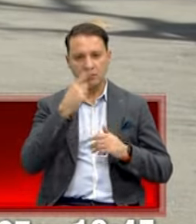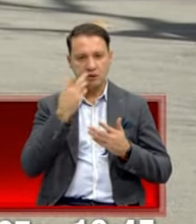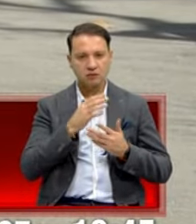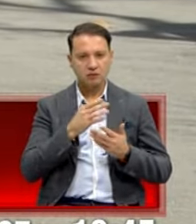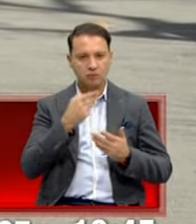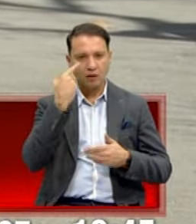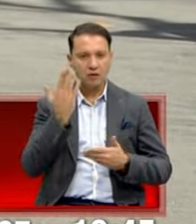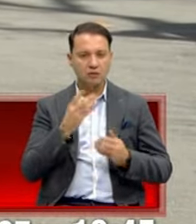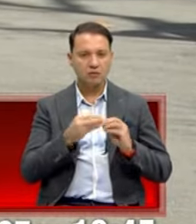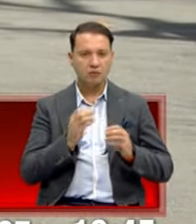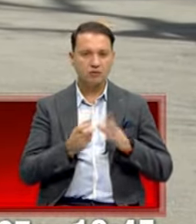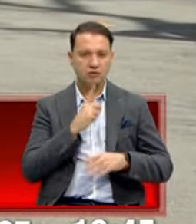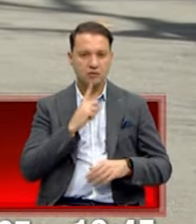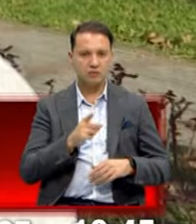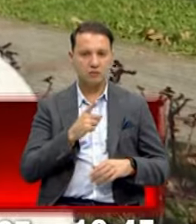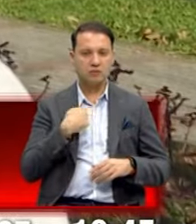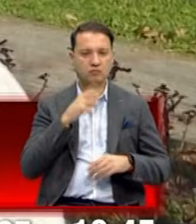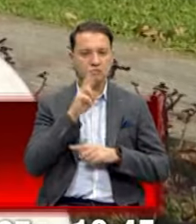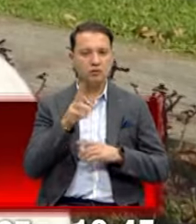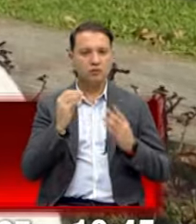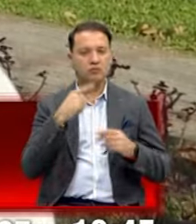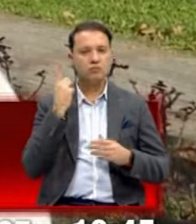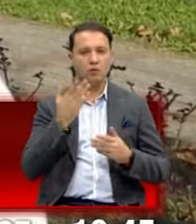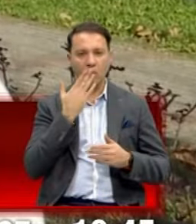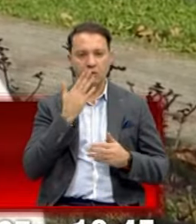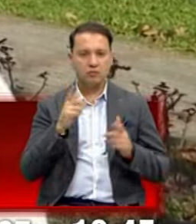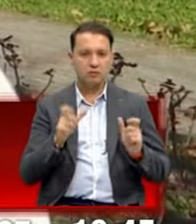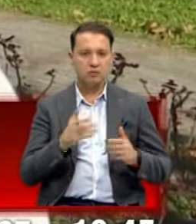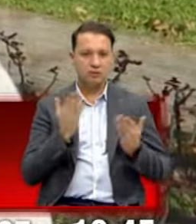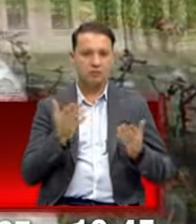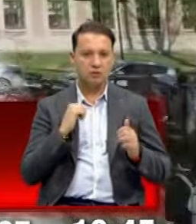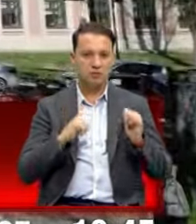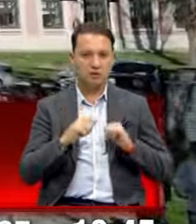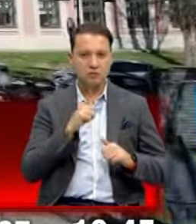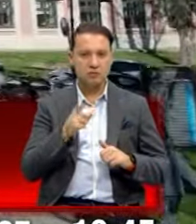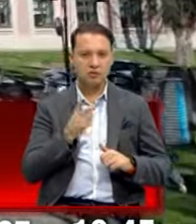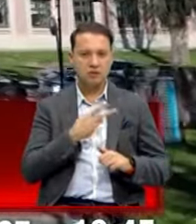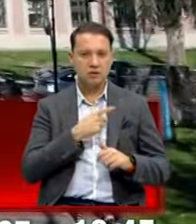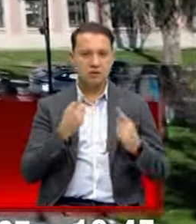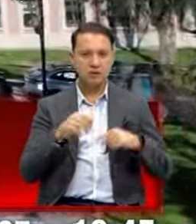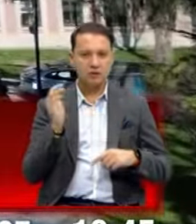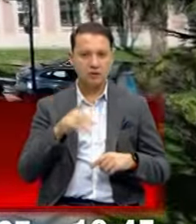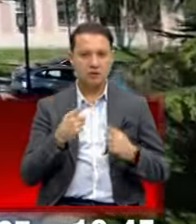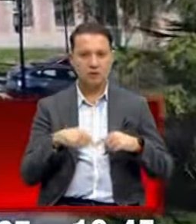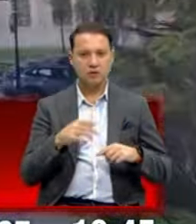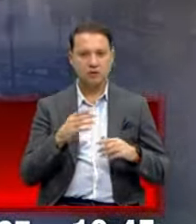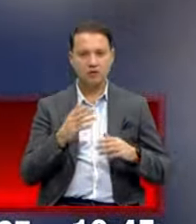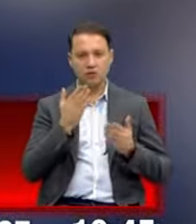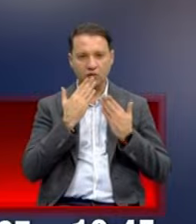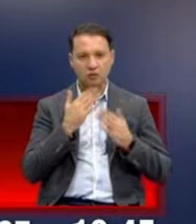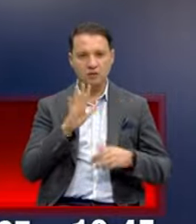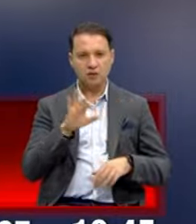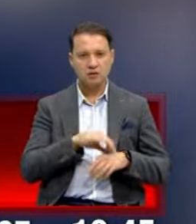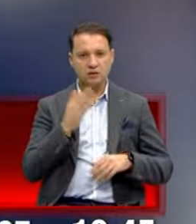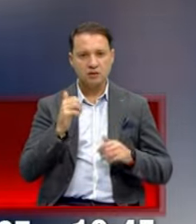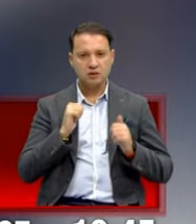olduğu için o yüzden sıkıntı çıkabilir. Ben buranın müze olduğunu düşünmüyorum. Burası bir öğretim alanı sonuçta. Bir üniversite. Buraya biz sınavla geliyoruz, sınavla yerleşiyoruz. 5 dakika